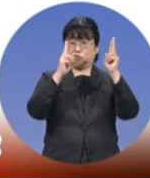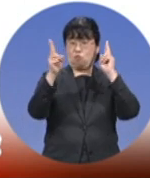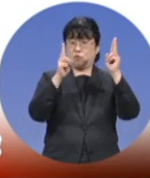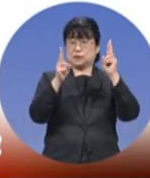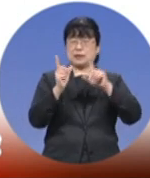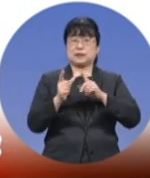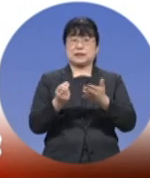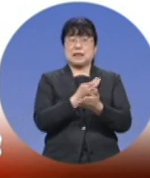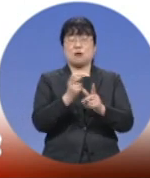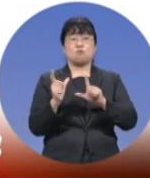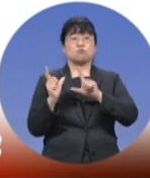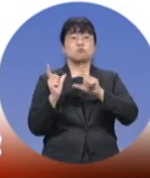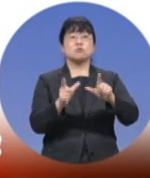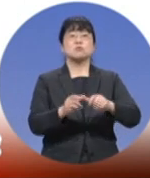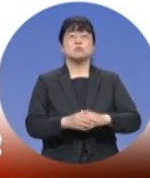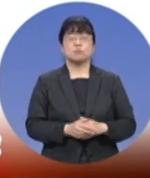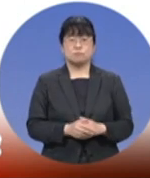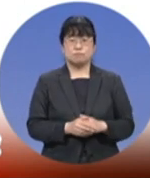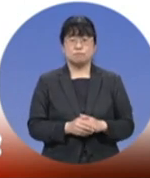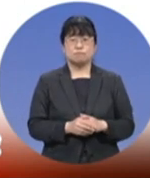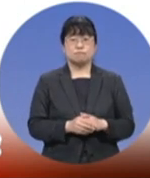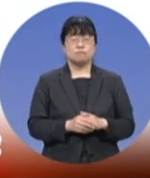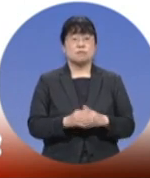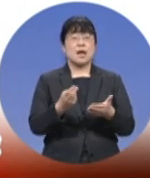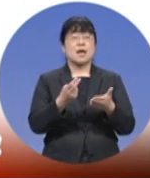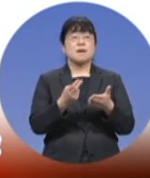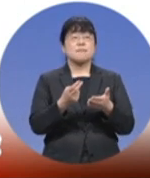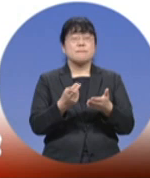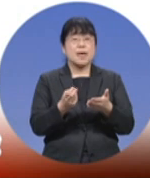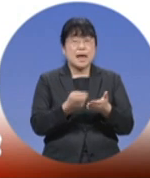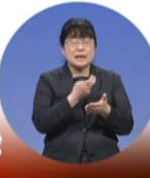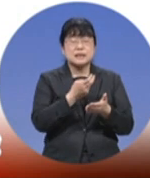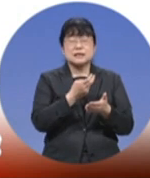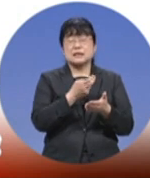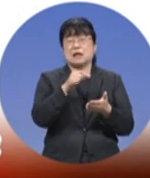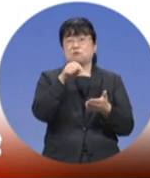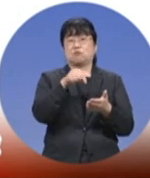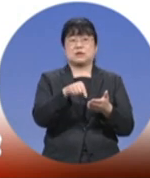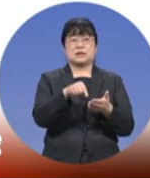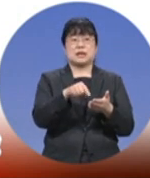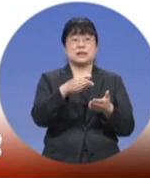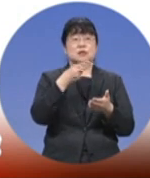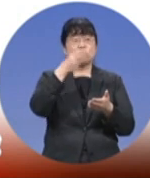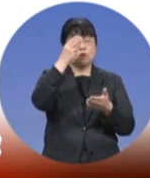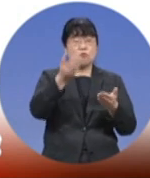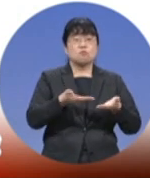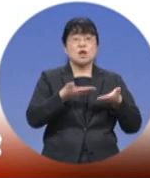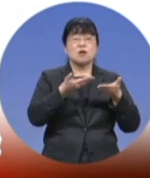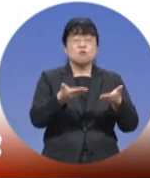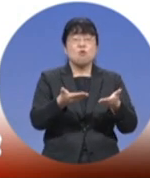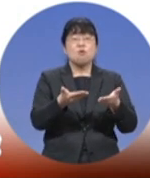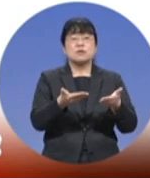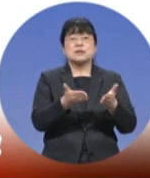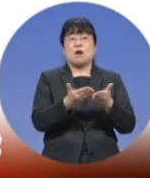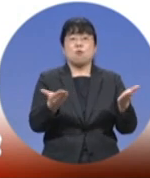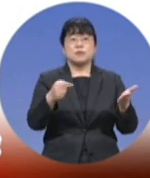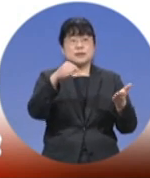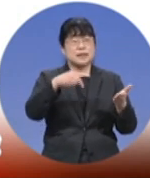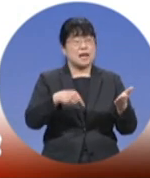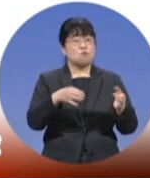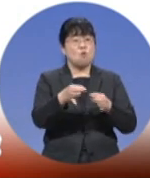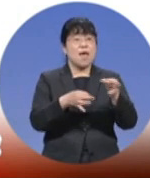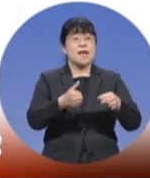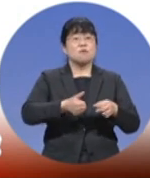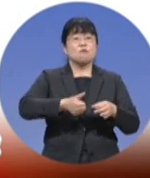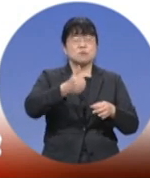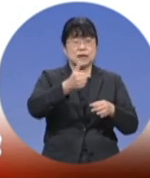に違反の事実を通知すること、また飲酒運転の違反者に酒類を提供した飲食店営